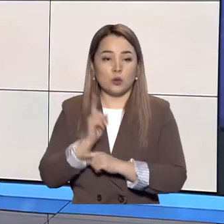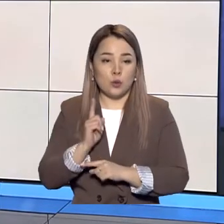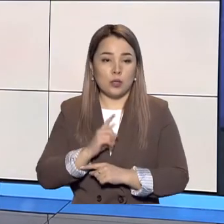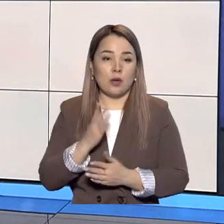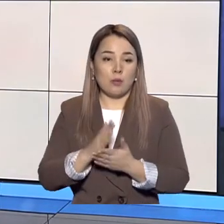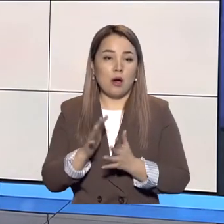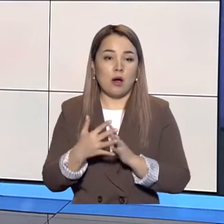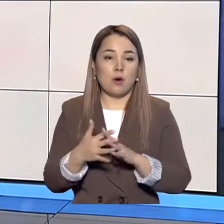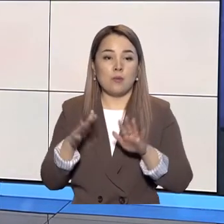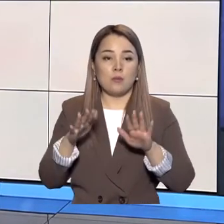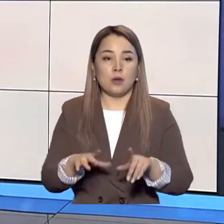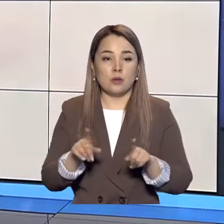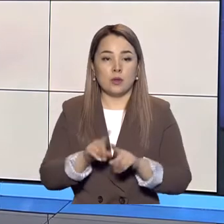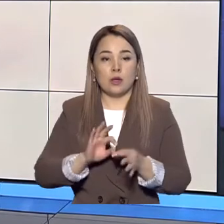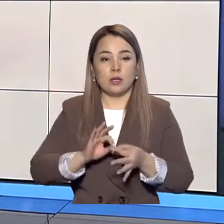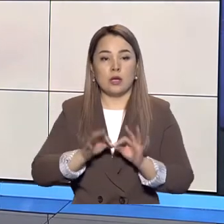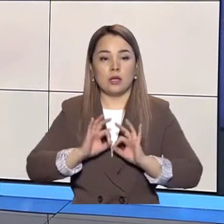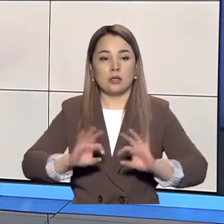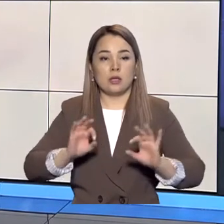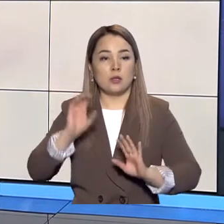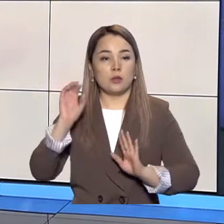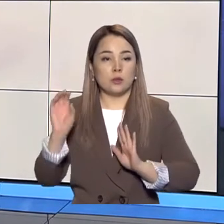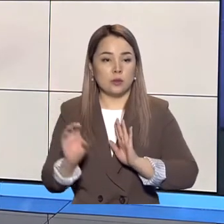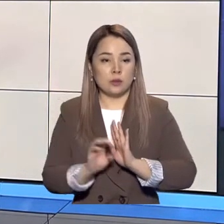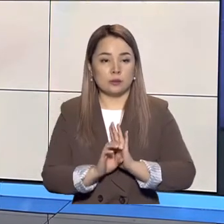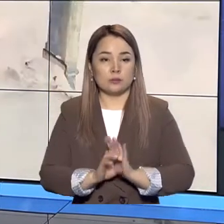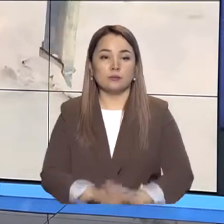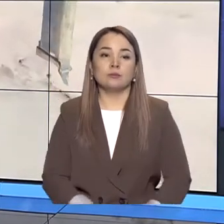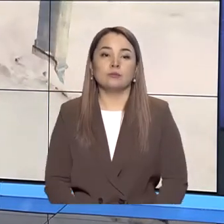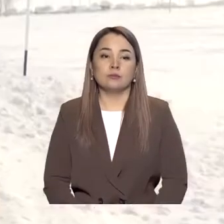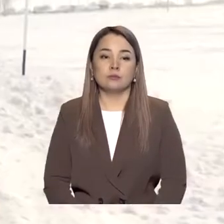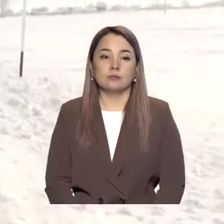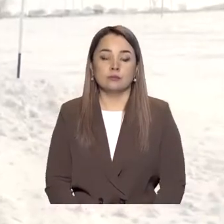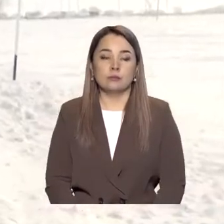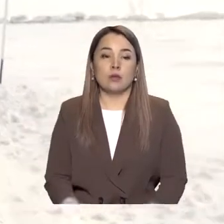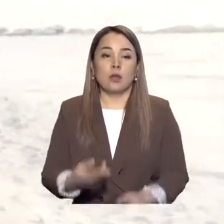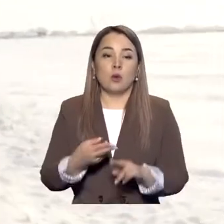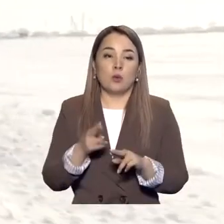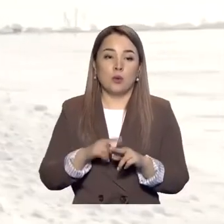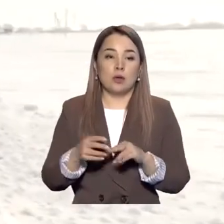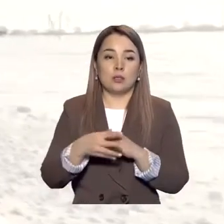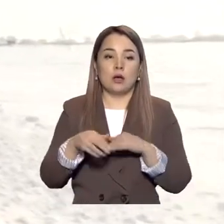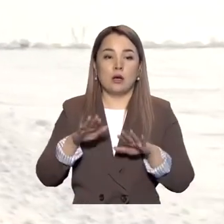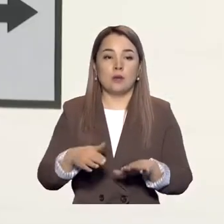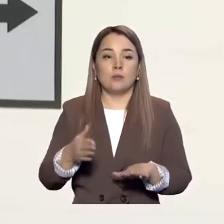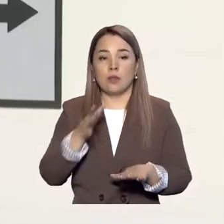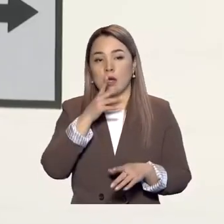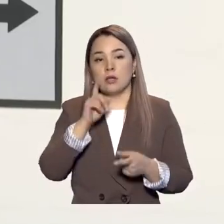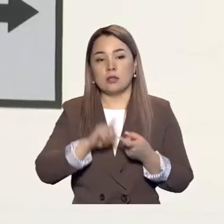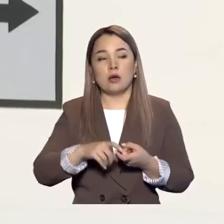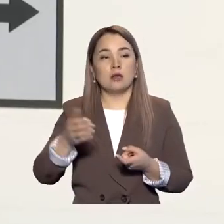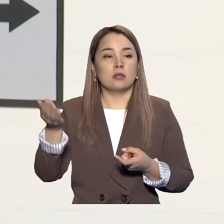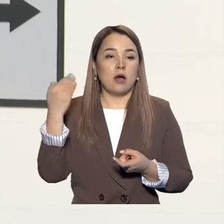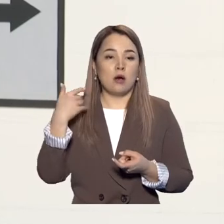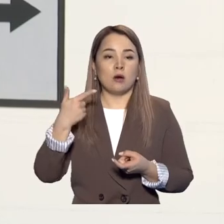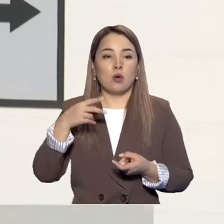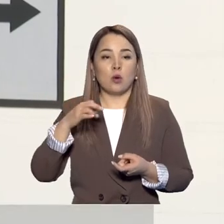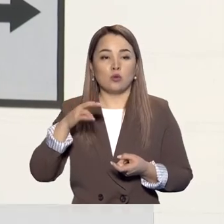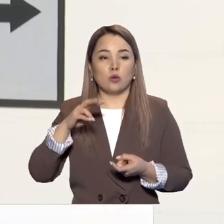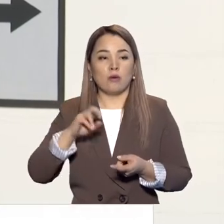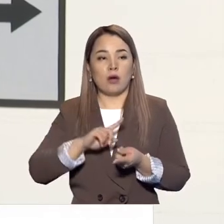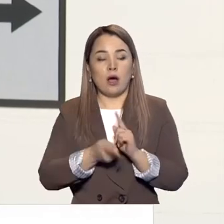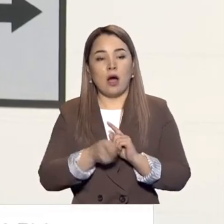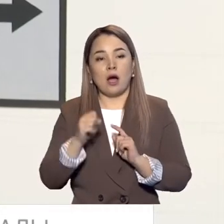ауылдардың бірінде тілшіміз Дәуренбек Әбдібек болып қайтты. Бұл елді мекеннің кеңес заманындағы Глазунов атауының